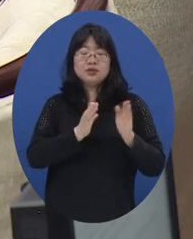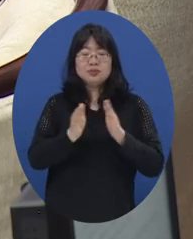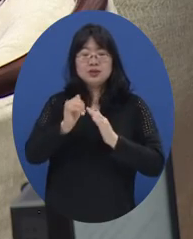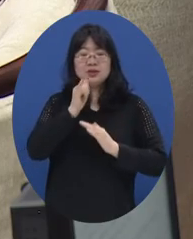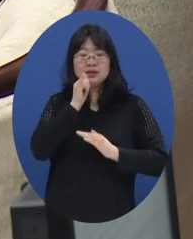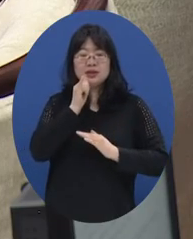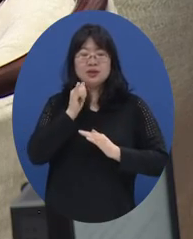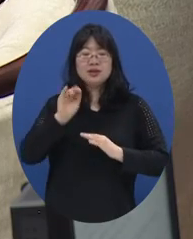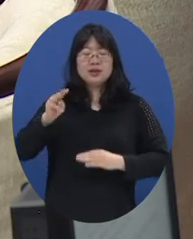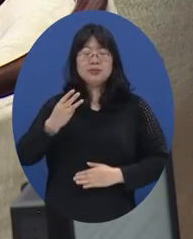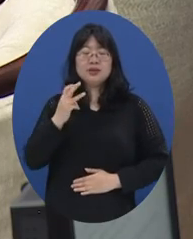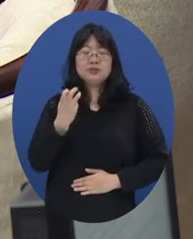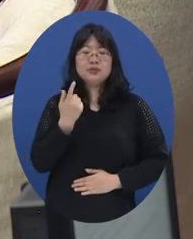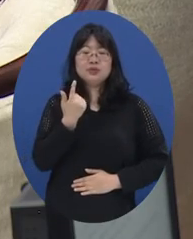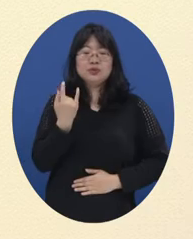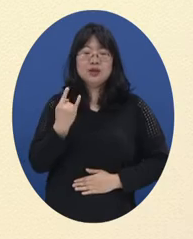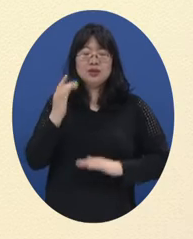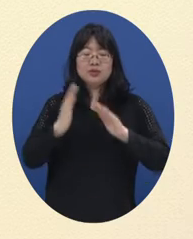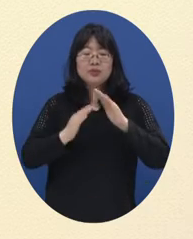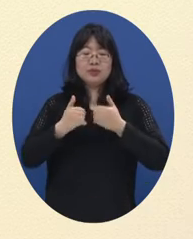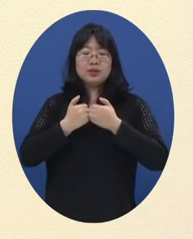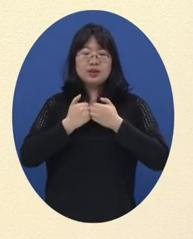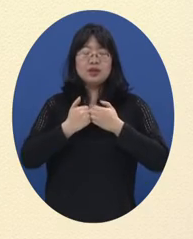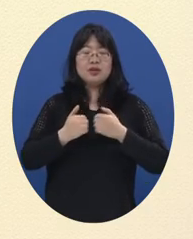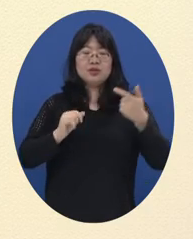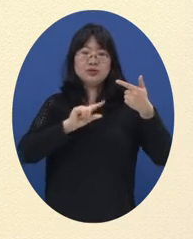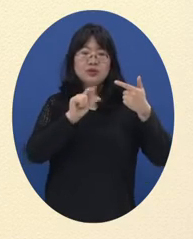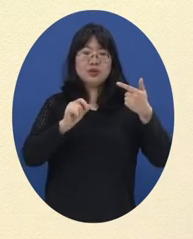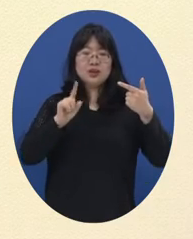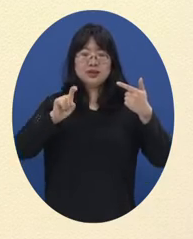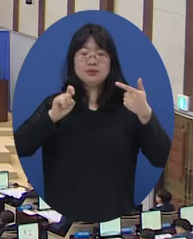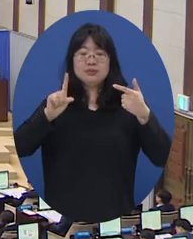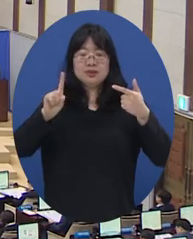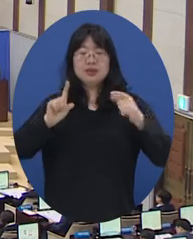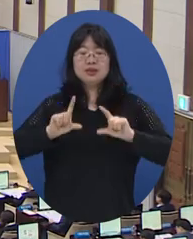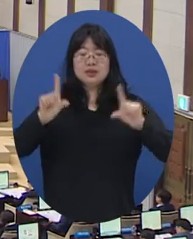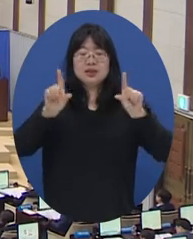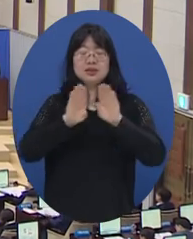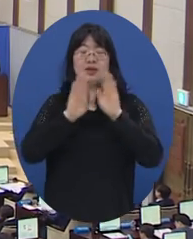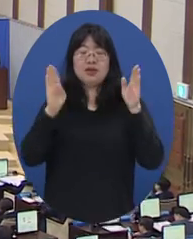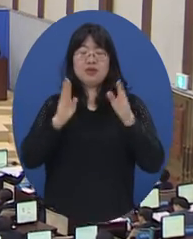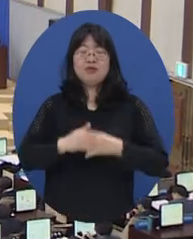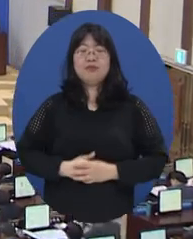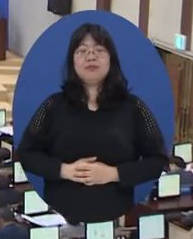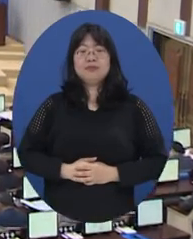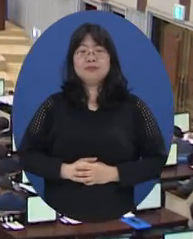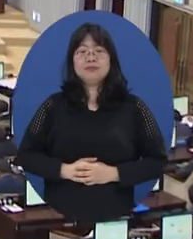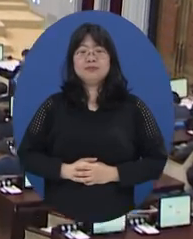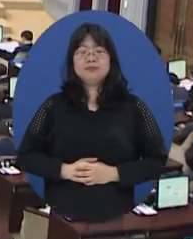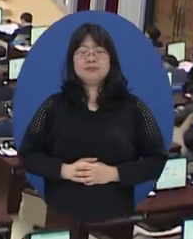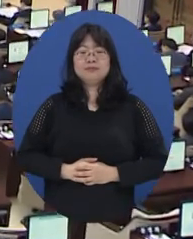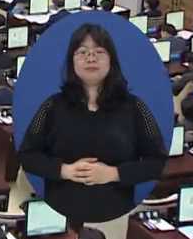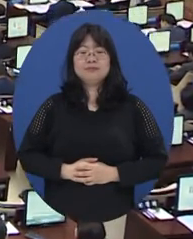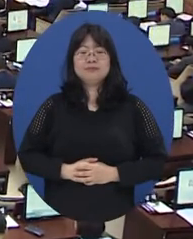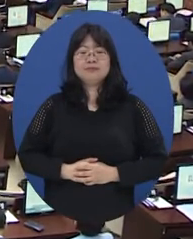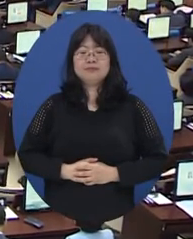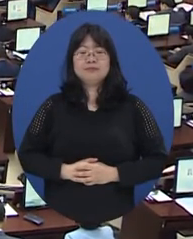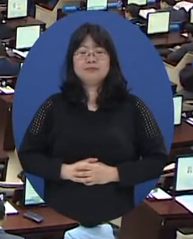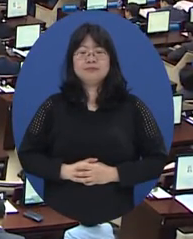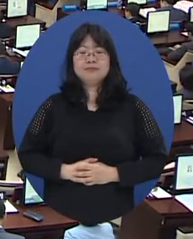예정된 경기도의회 제 336회 정 내외는 다음 달 6월 11일에 열립니다 경기 주 tv 1선